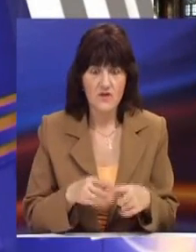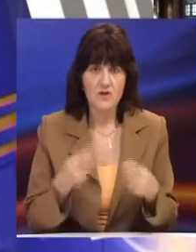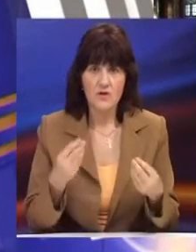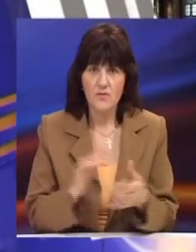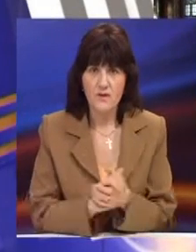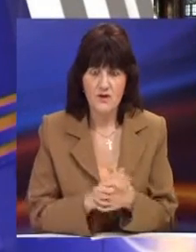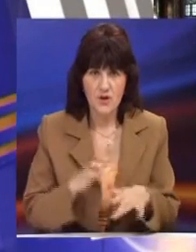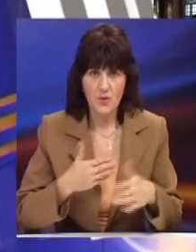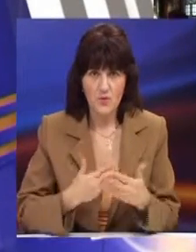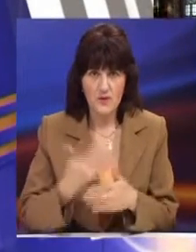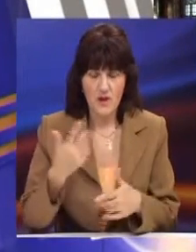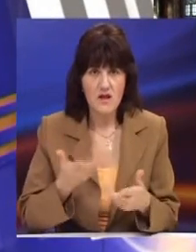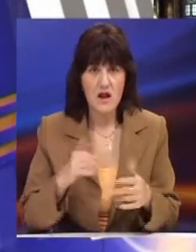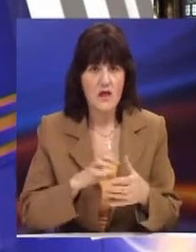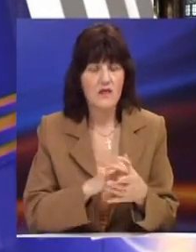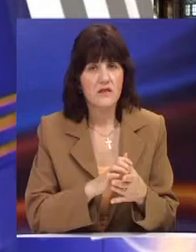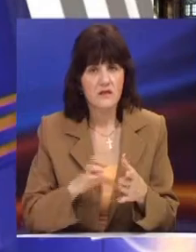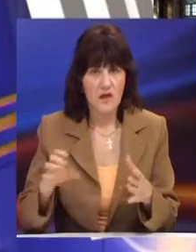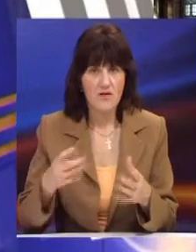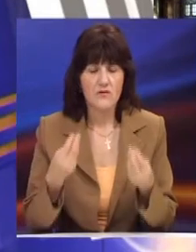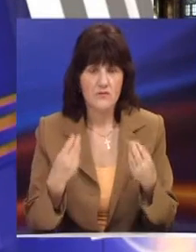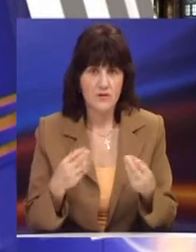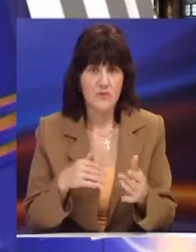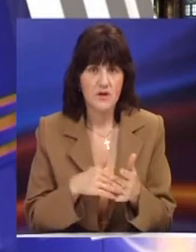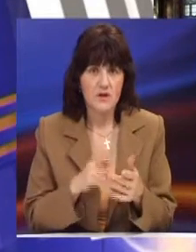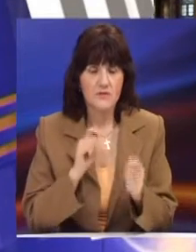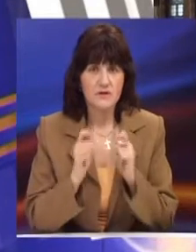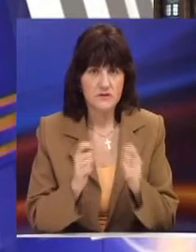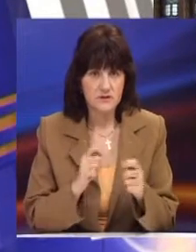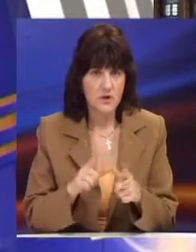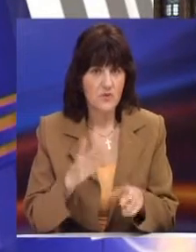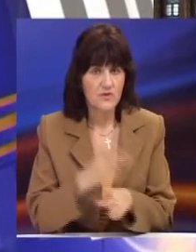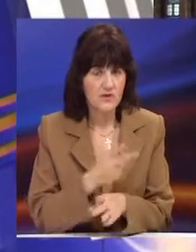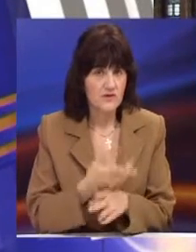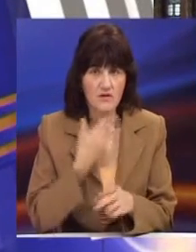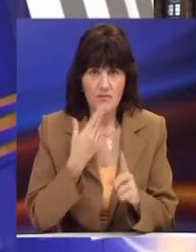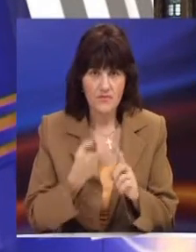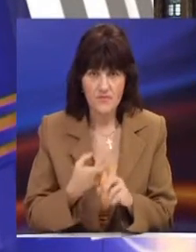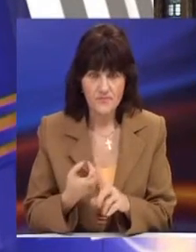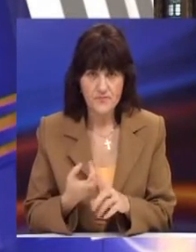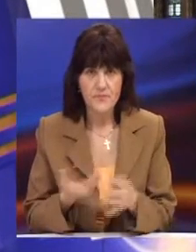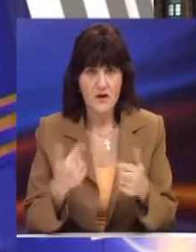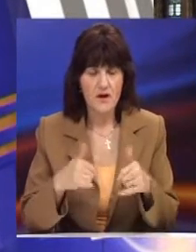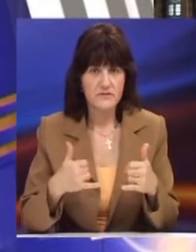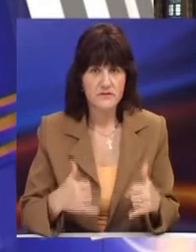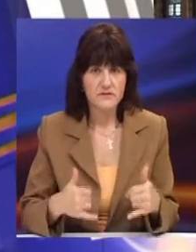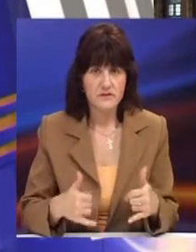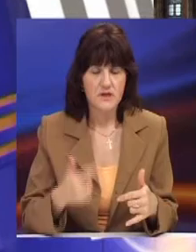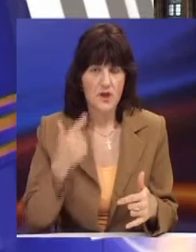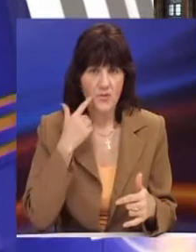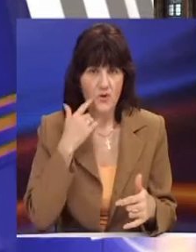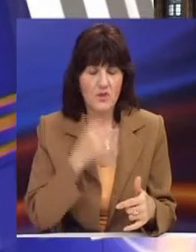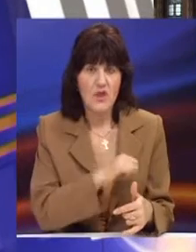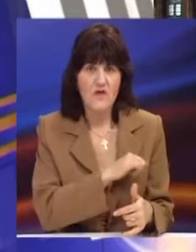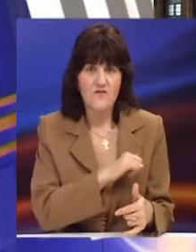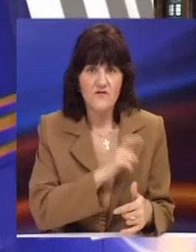validnoj saradnji na lokalu. Mi dalje sa njima ostajemo na pokrajini, na republici, u koaliciji i to ništa ne manja. Sada ćemo pokušati sa